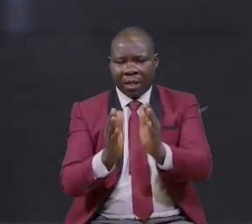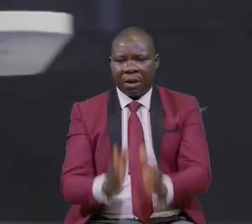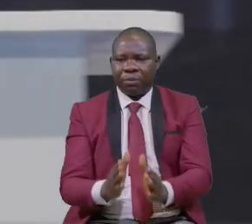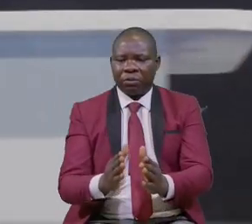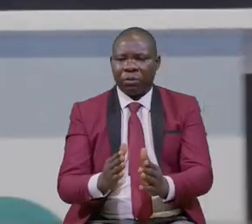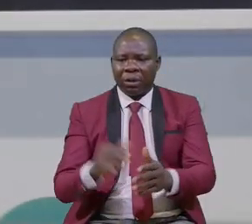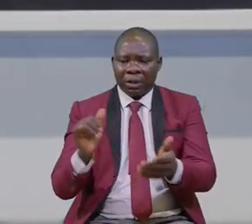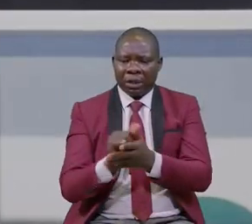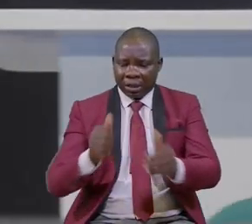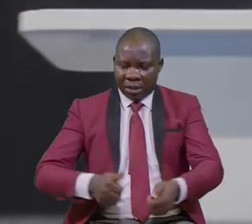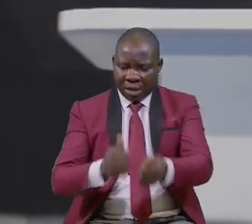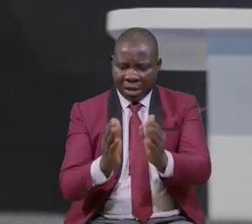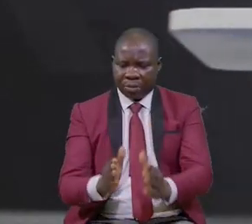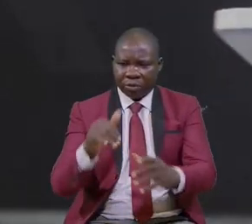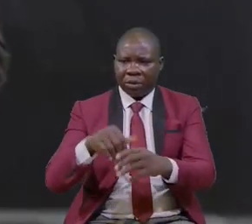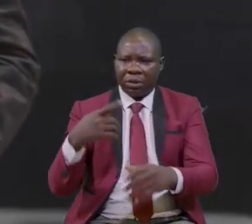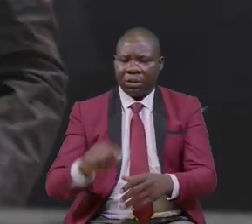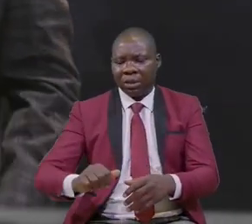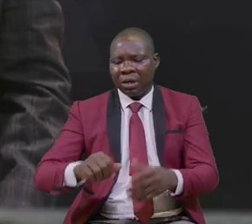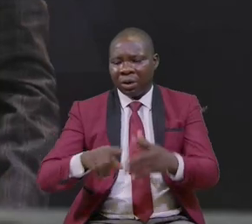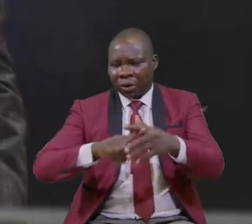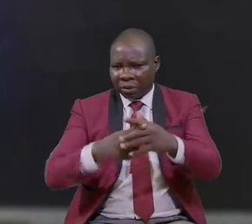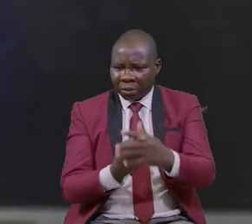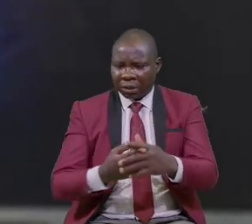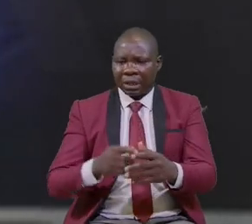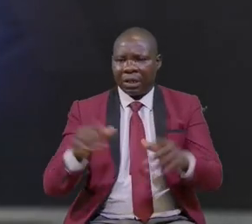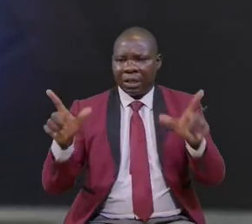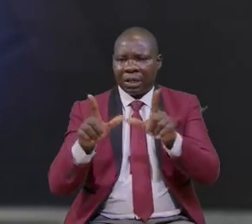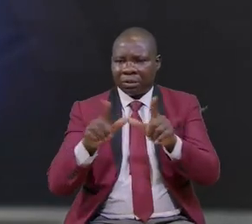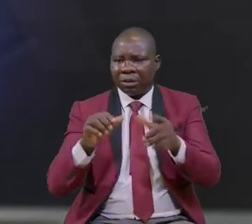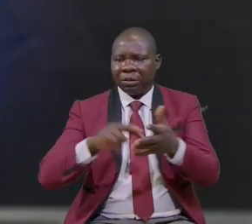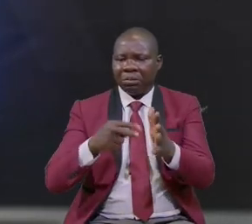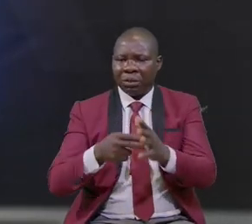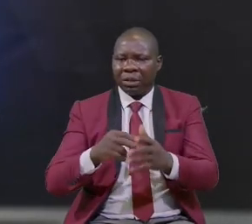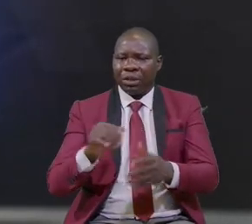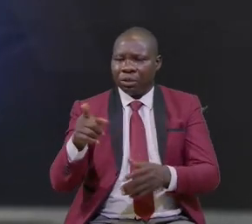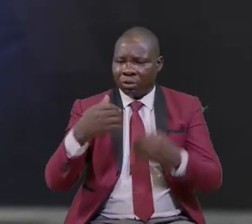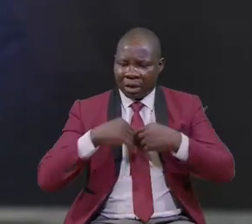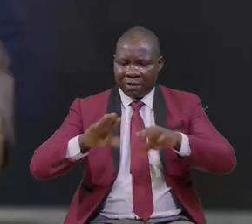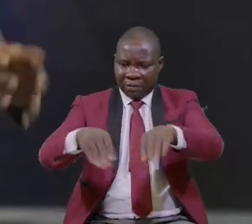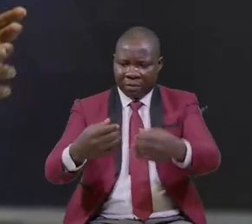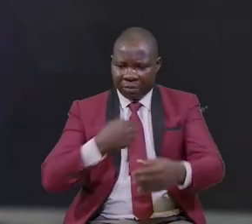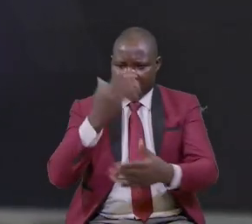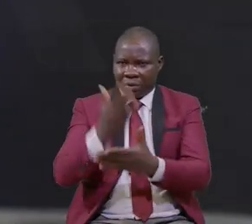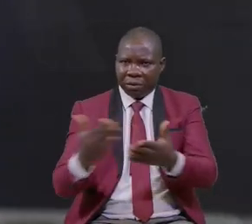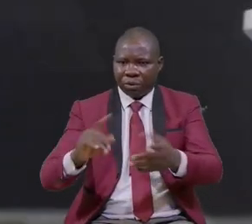Dans la langue originale. C'est quand tu reçois quelque chose, d'aller donner à telle, telle personne.